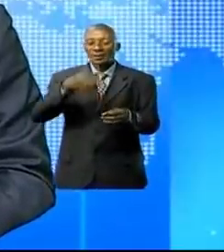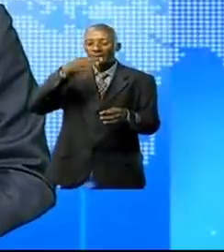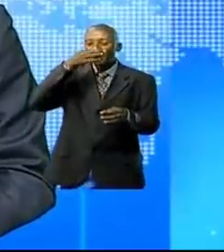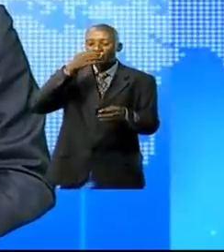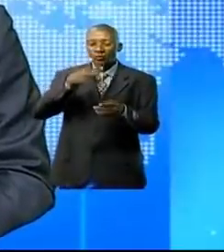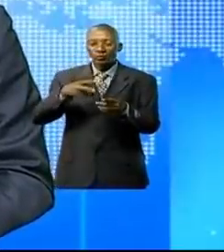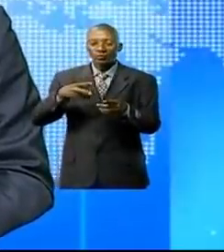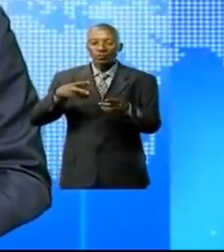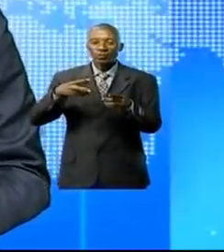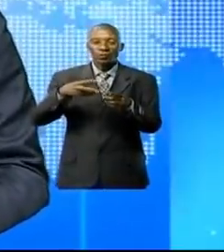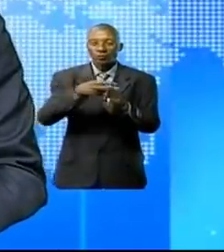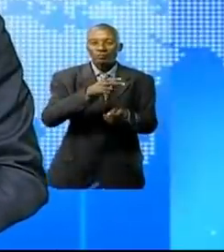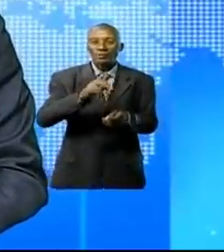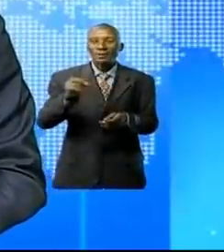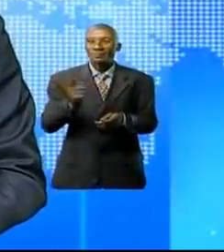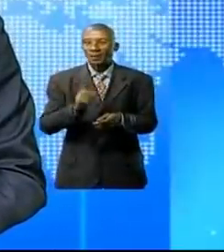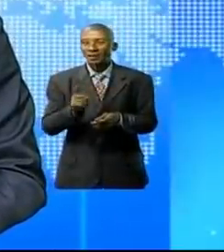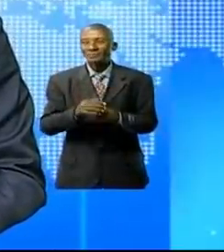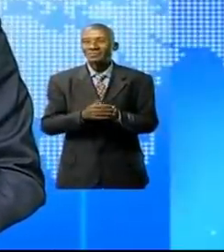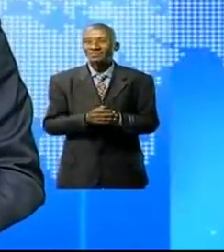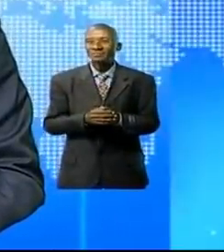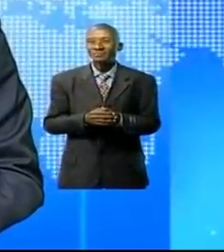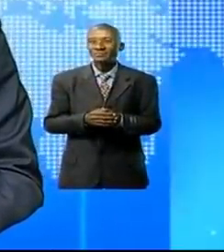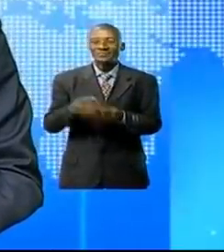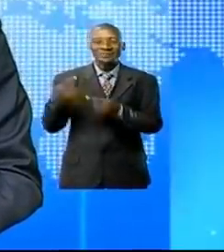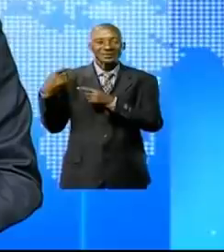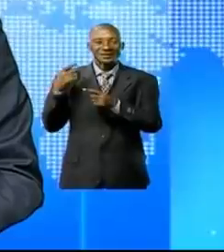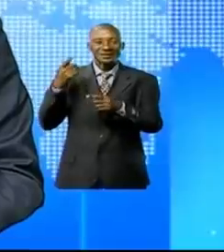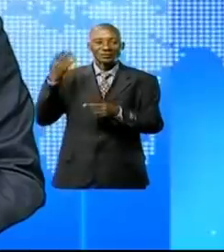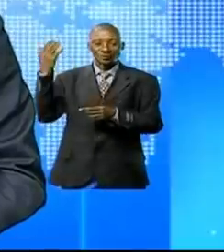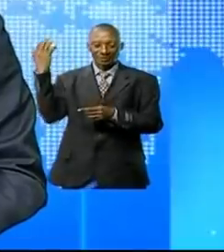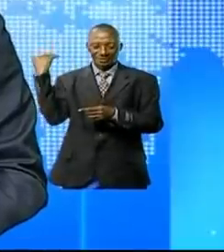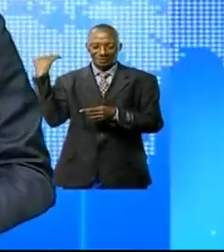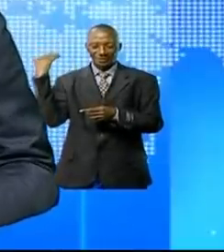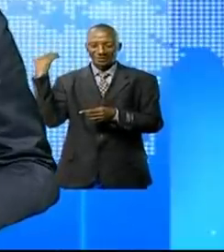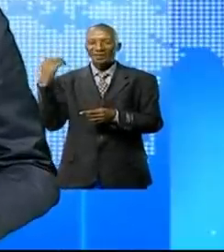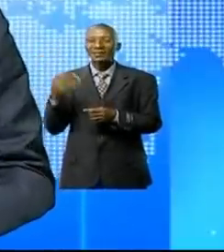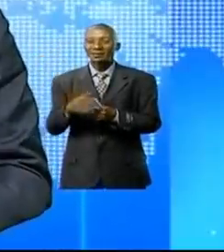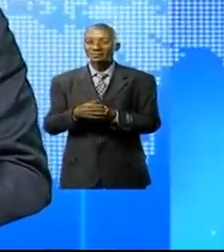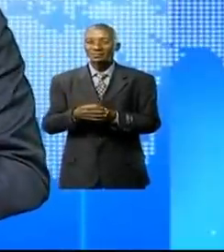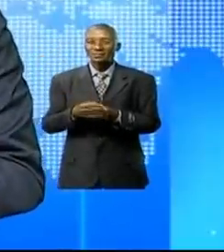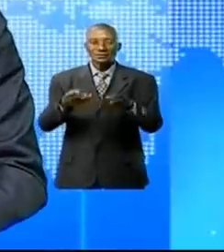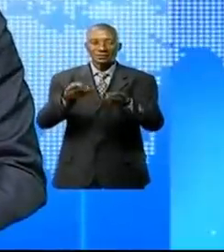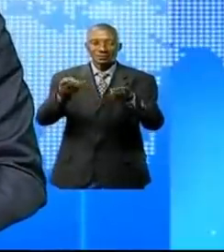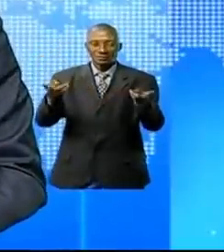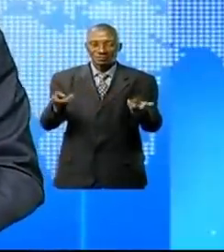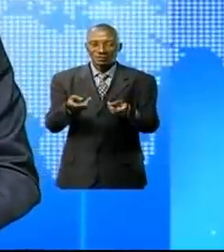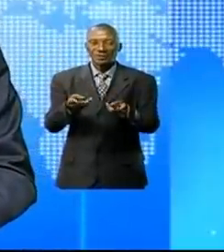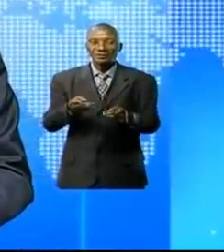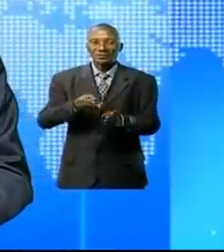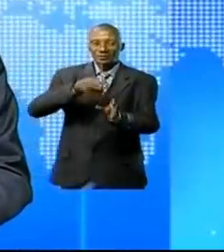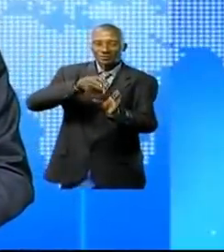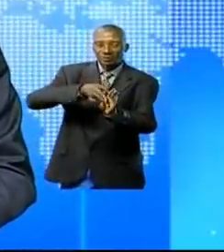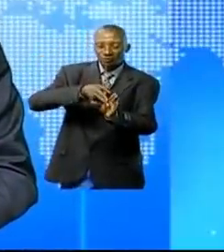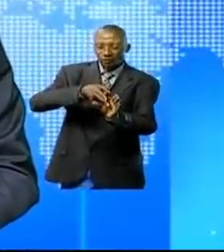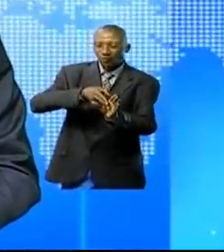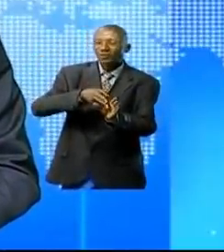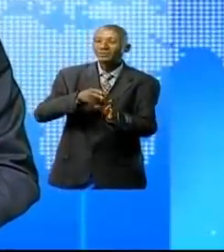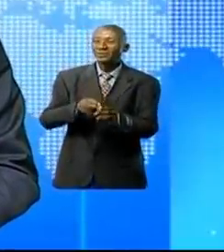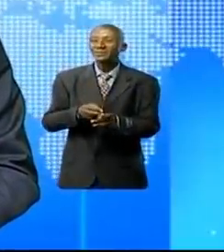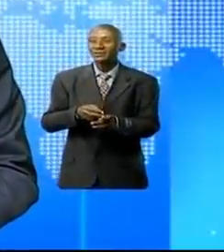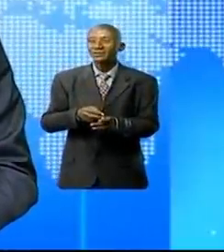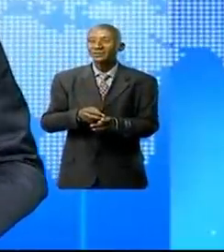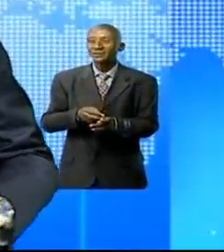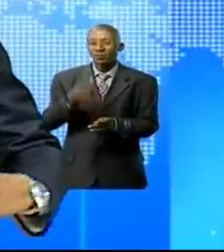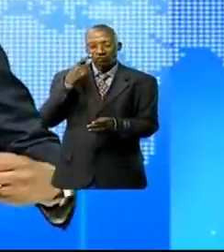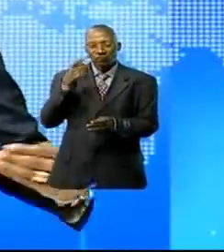problème technique hier au niveau de la SEP par rapport à la distribution au niveau des stations. C'est ce qui a occasionné qu'il y a eu des stations qui n'étaient pas servies. C'est à cause de